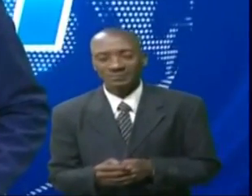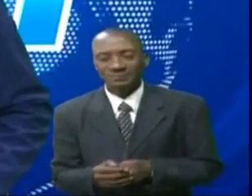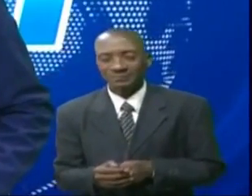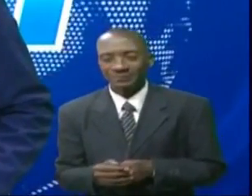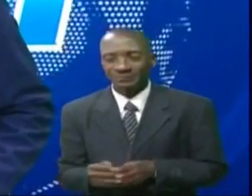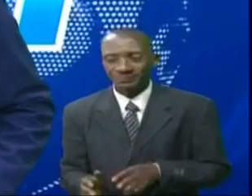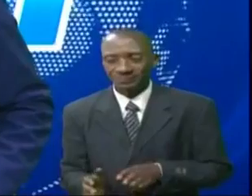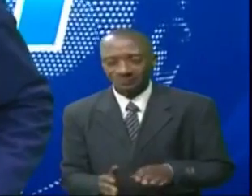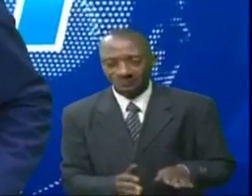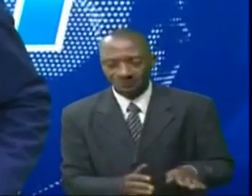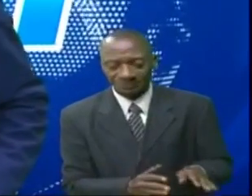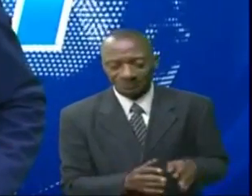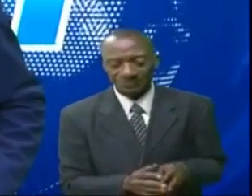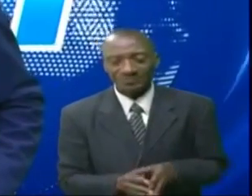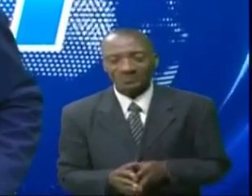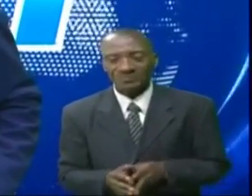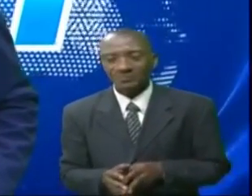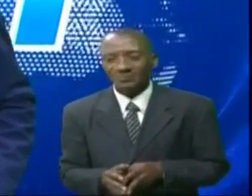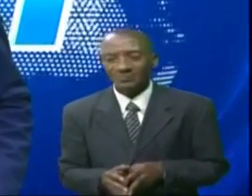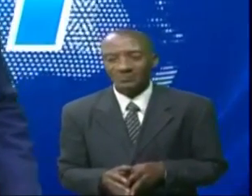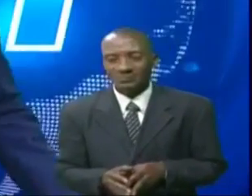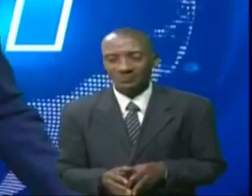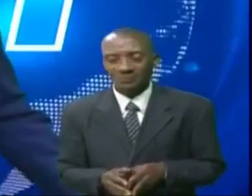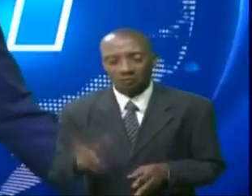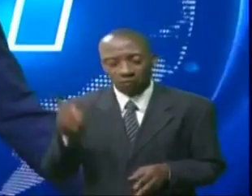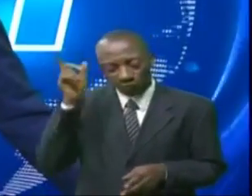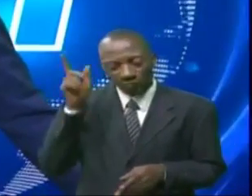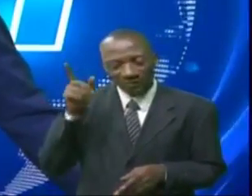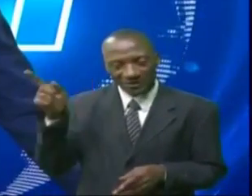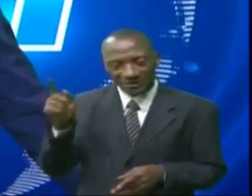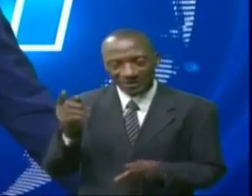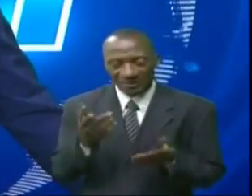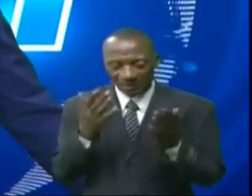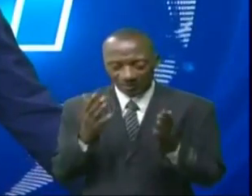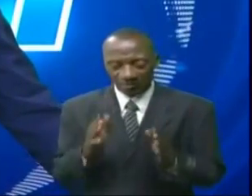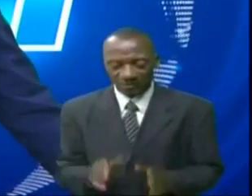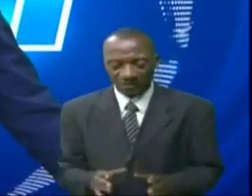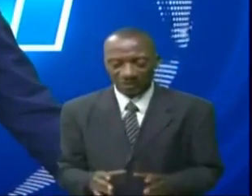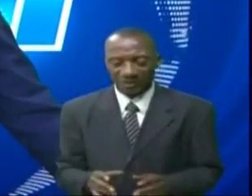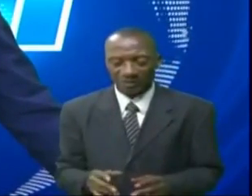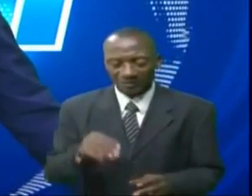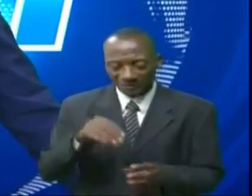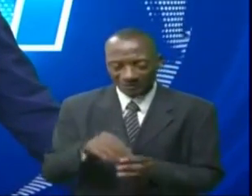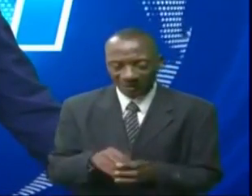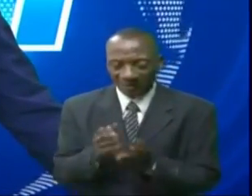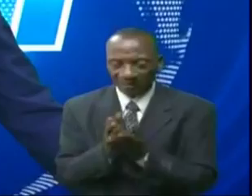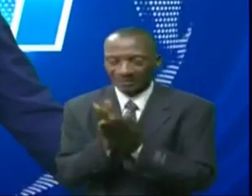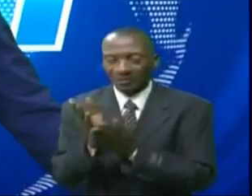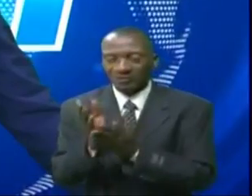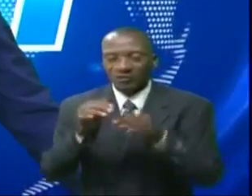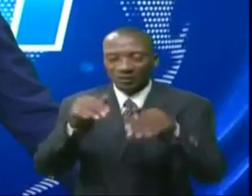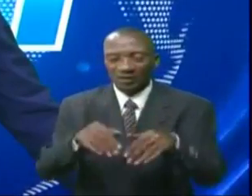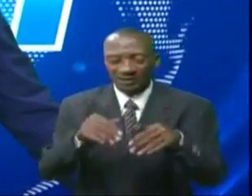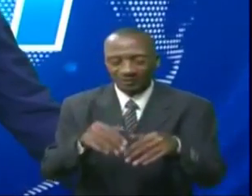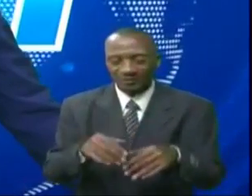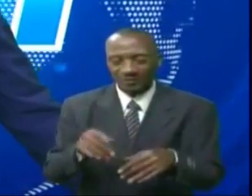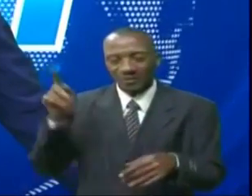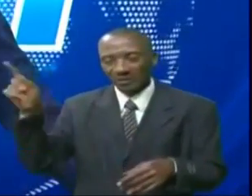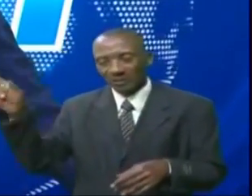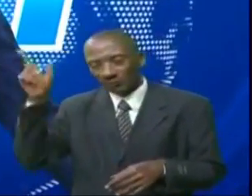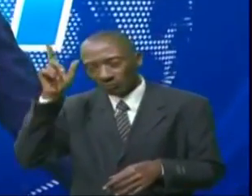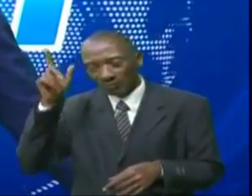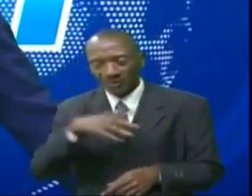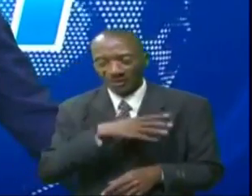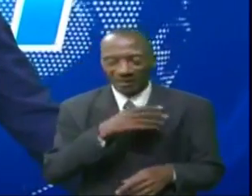Les étudiants de la faculté de l'agronomie de l'université de Kinshasa étaient le samedi passé en face de l'initiateur du projet «